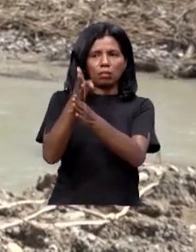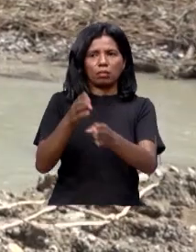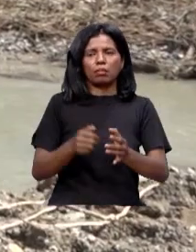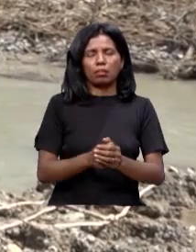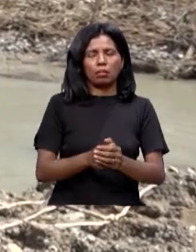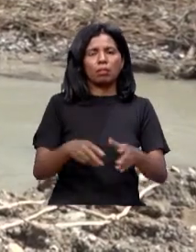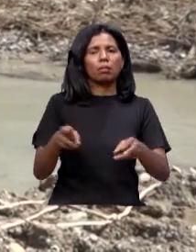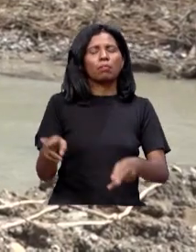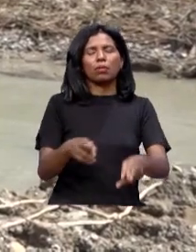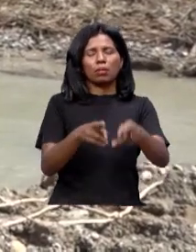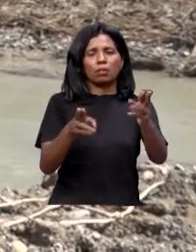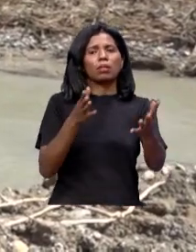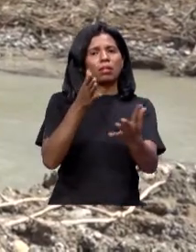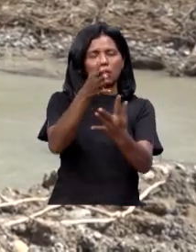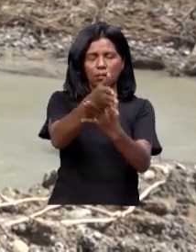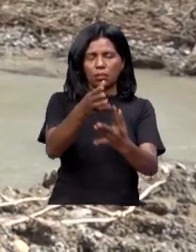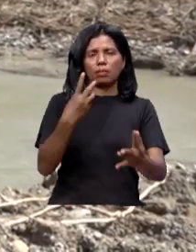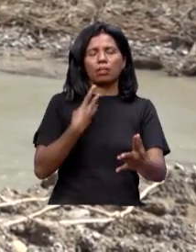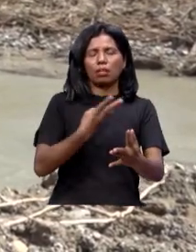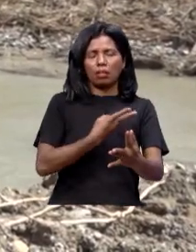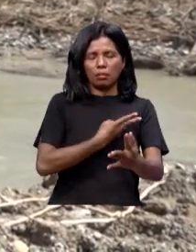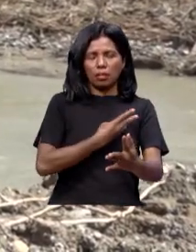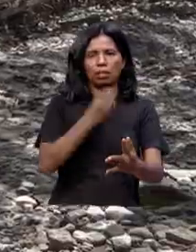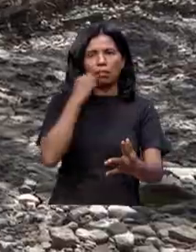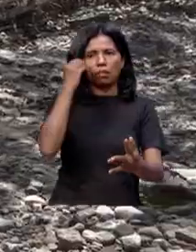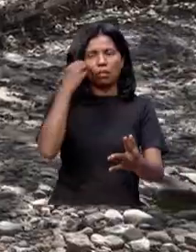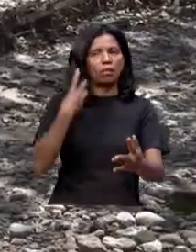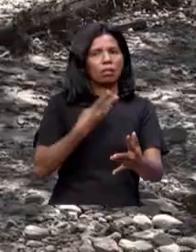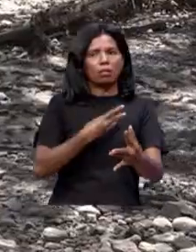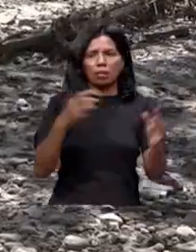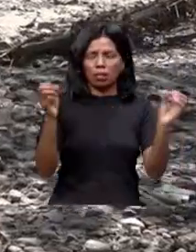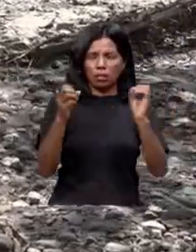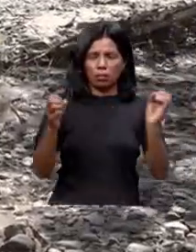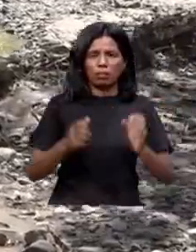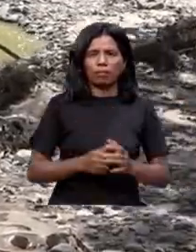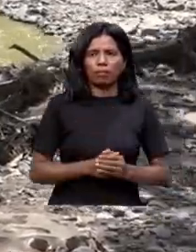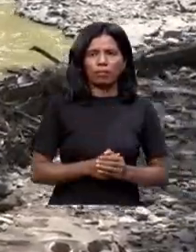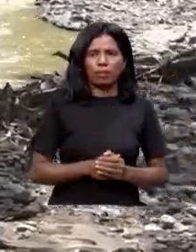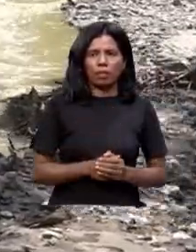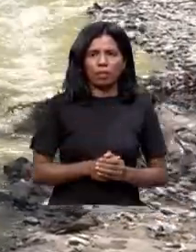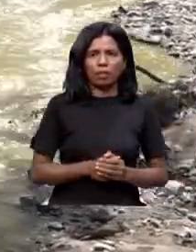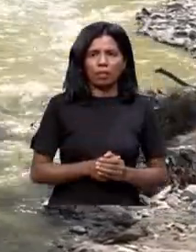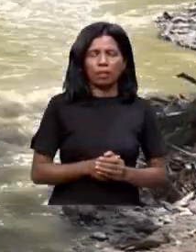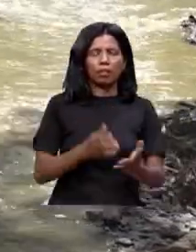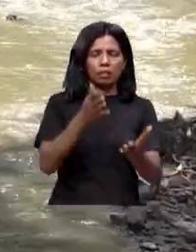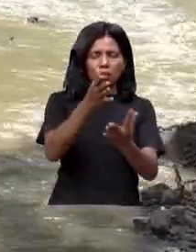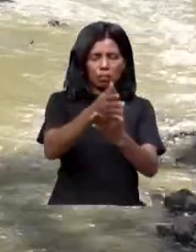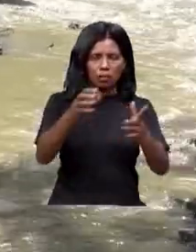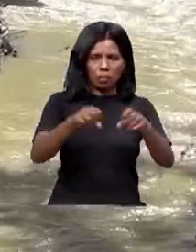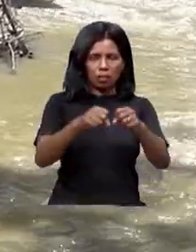na mai tamadet ami ne be bayro nunu hinu ne mak ami la kui unit uan ritmos bele saya mai estraga